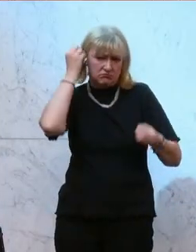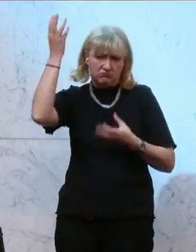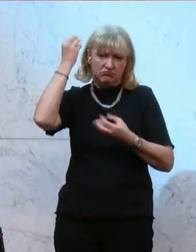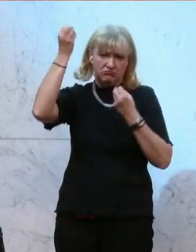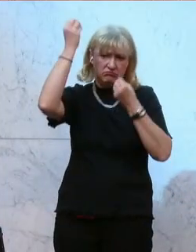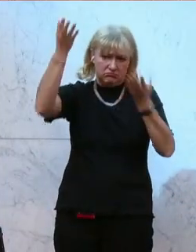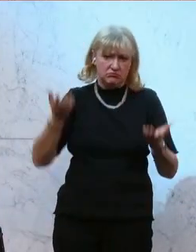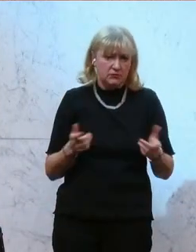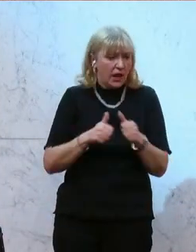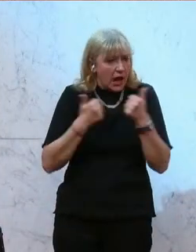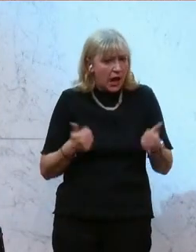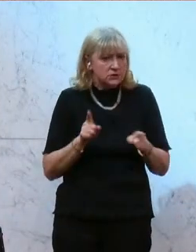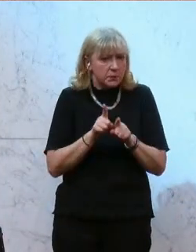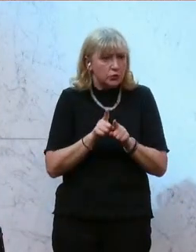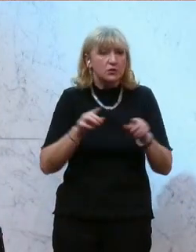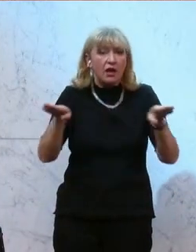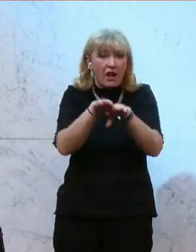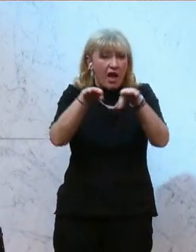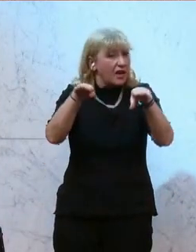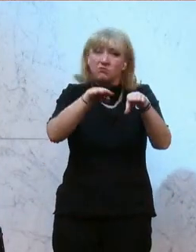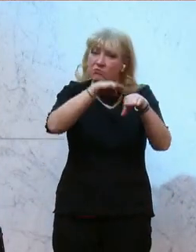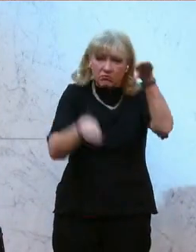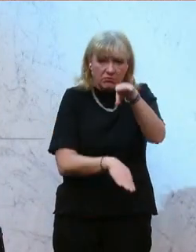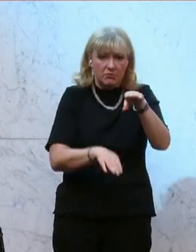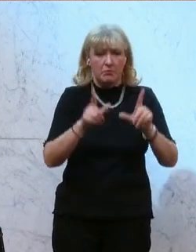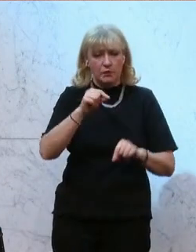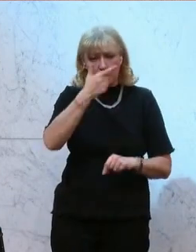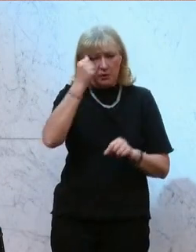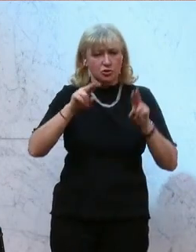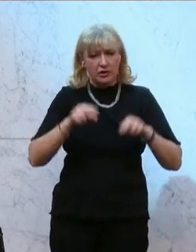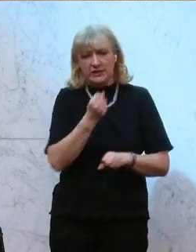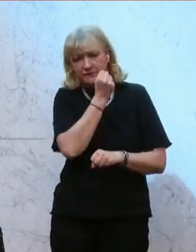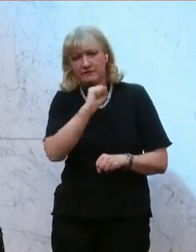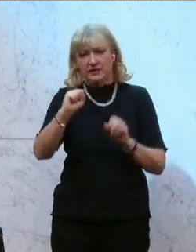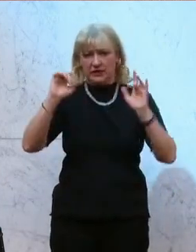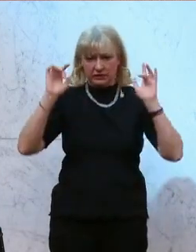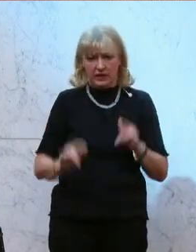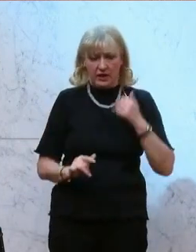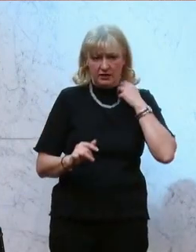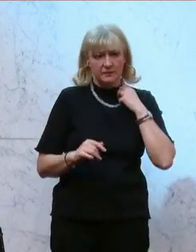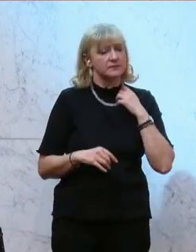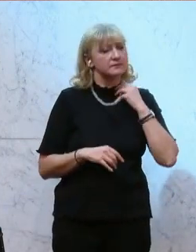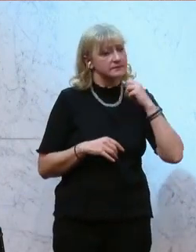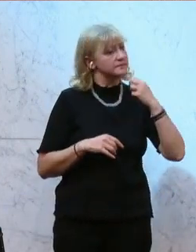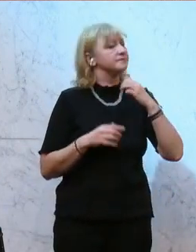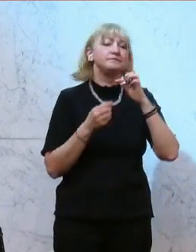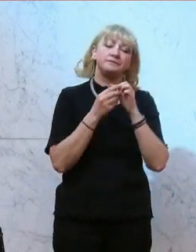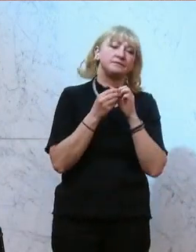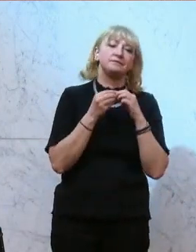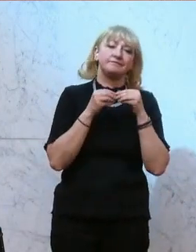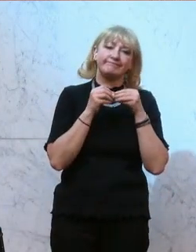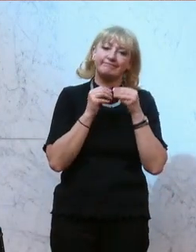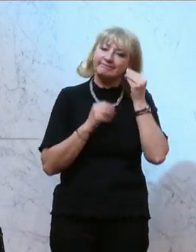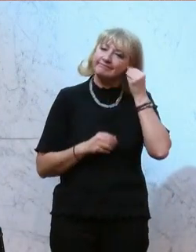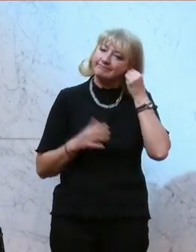Willkür heißt gleichheitswidrig und das heißt menschenrechtswidrig, sehr geehrte Damen und Herren. Und da sieht man wieder,